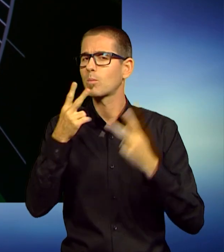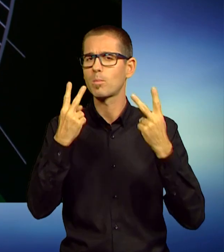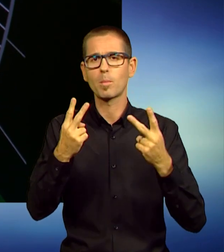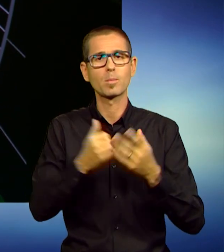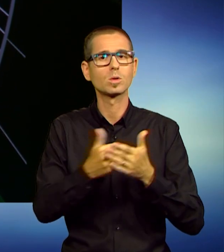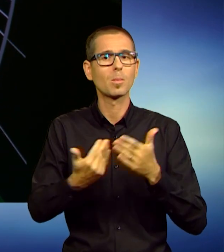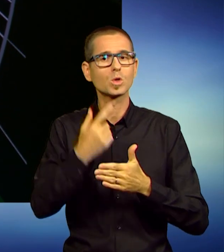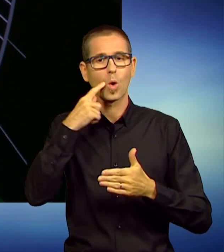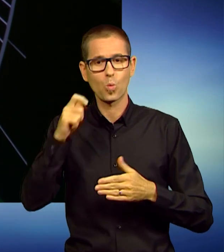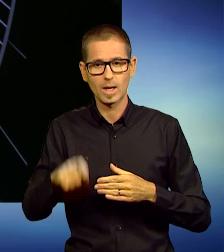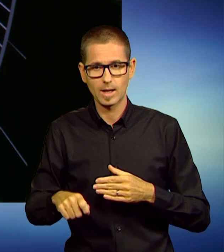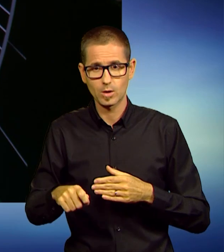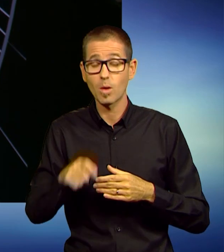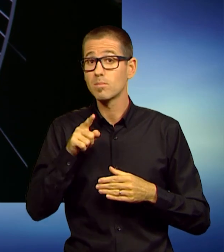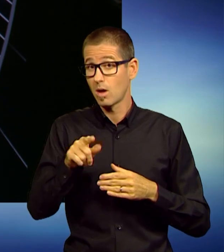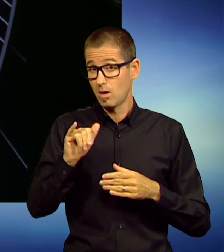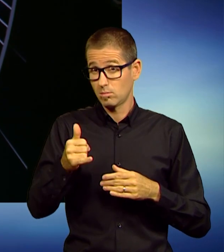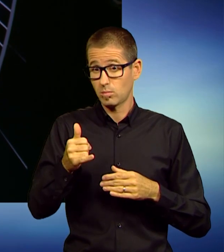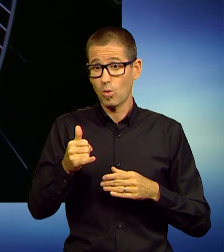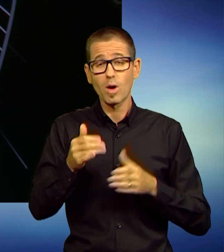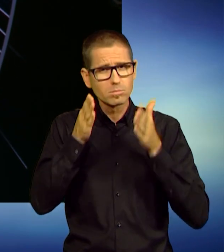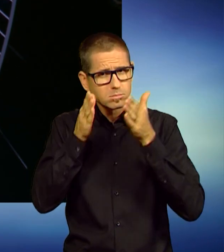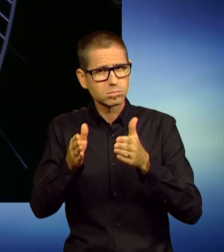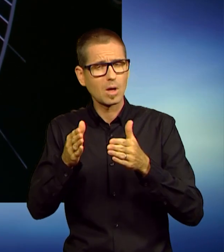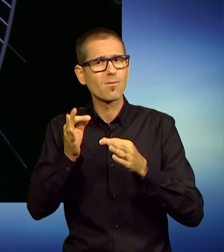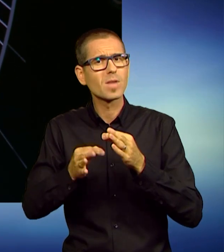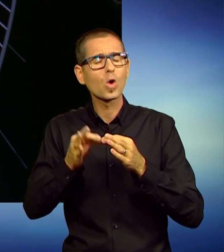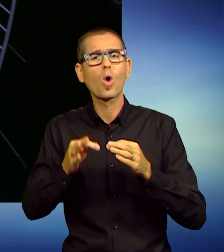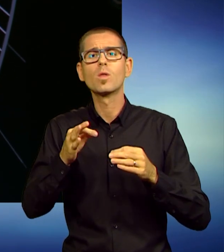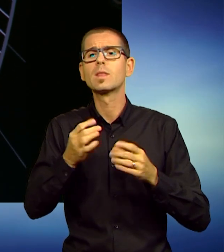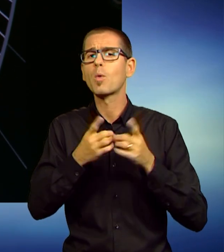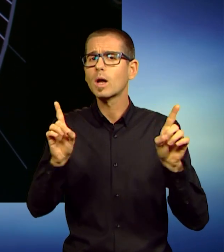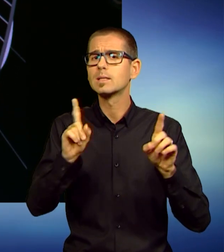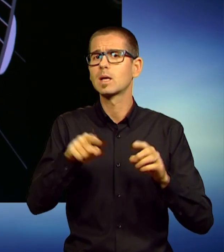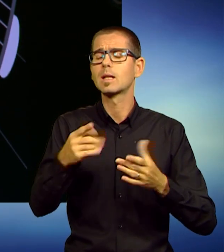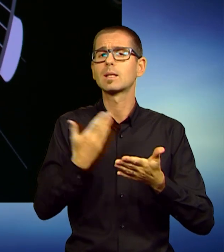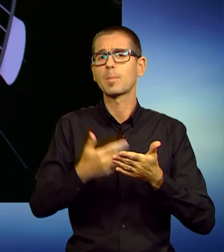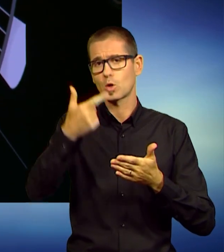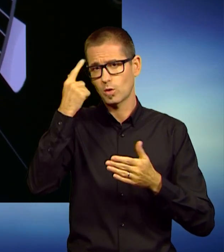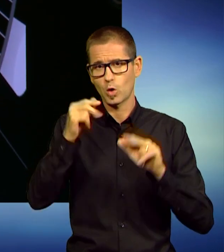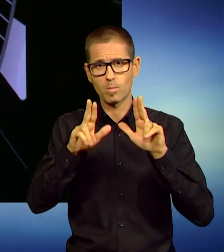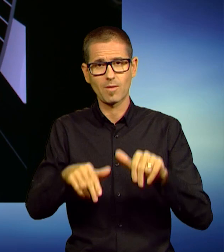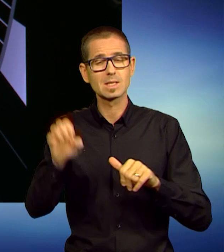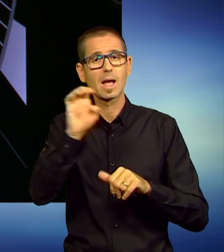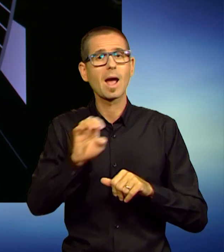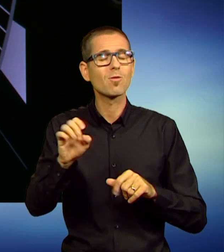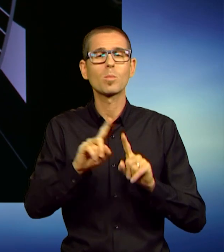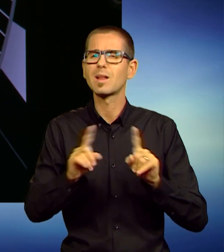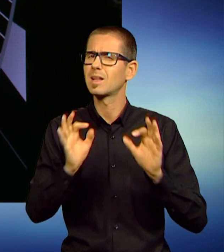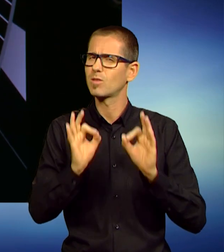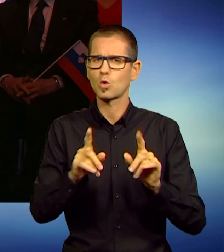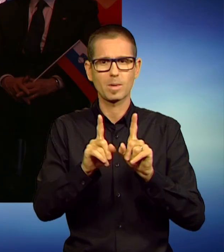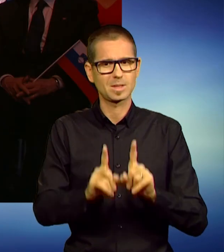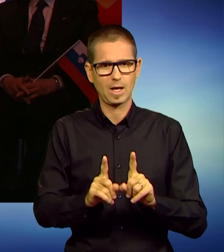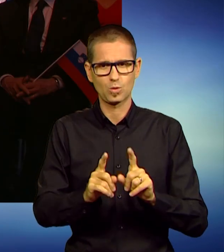za Ukrajino. Ko gre za vero v demokracijo in temeljne človekove pravice, Evropa ni v dobrem